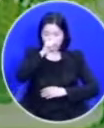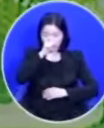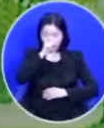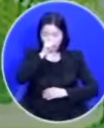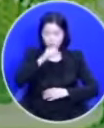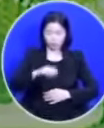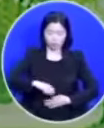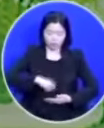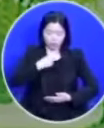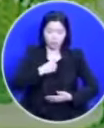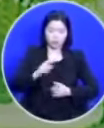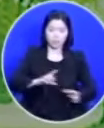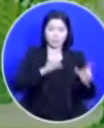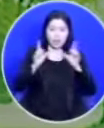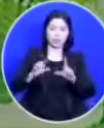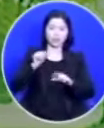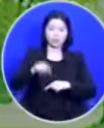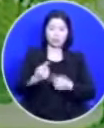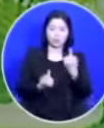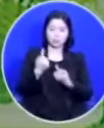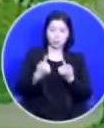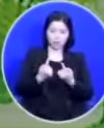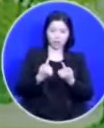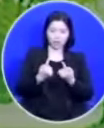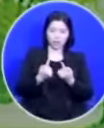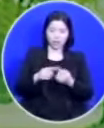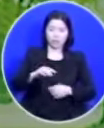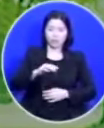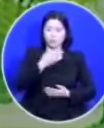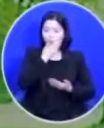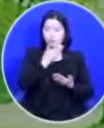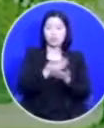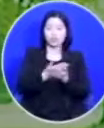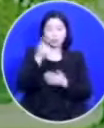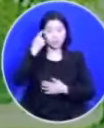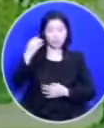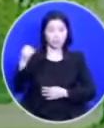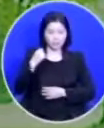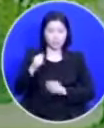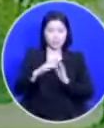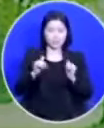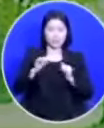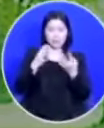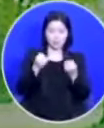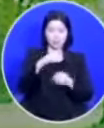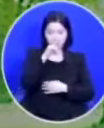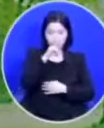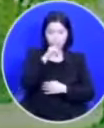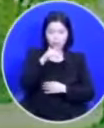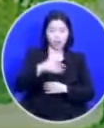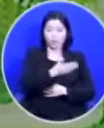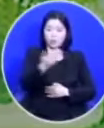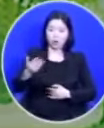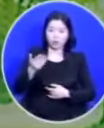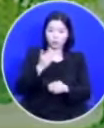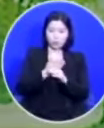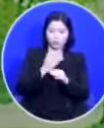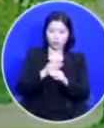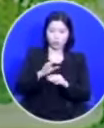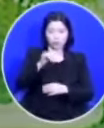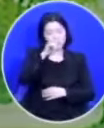것보다 더 중요하게 생각되는 이들이 있으신 것 같아요 여러분들 중에도 그런 분이 있을지 모르겠습니다